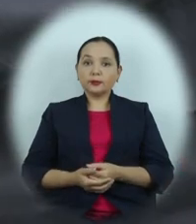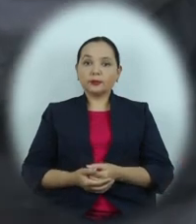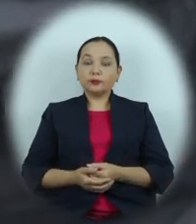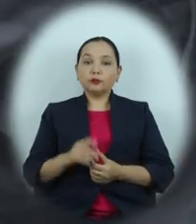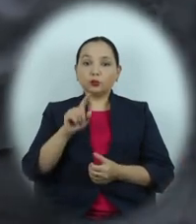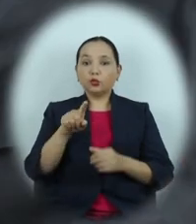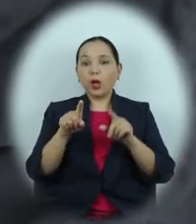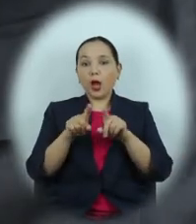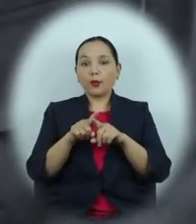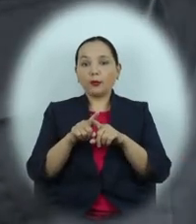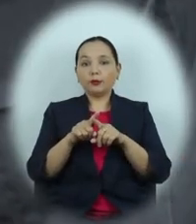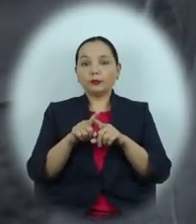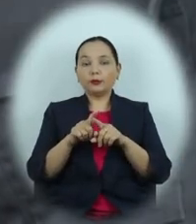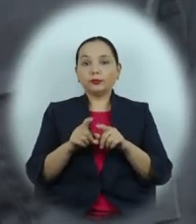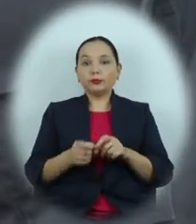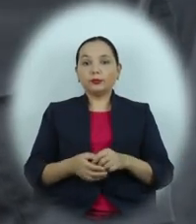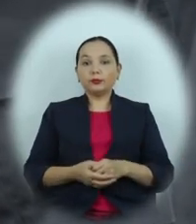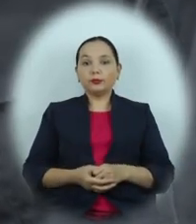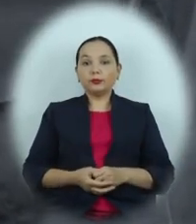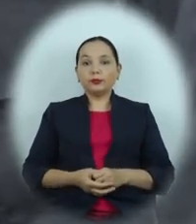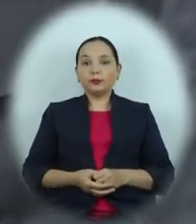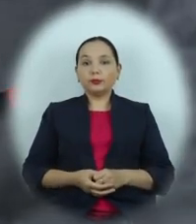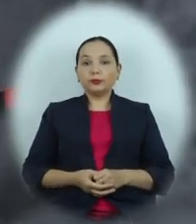Buni ham mana